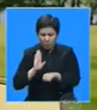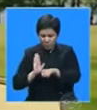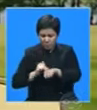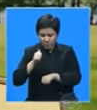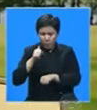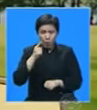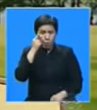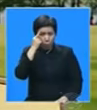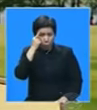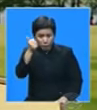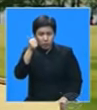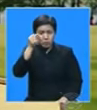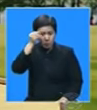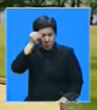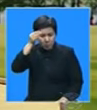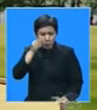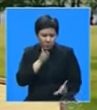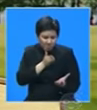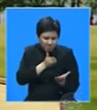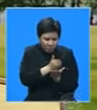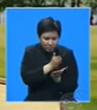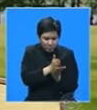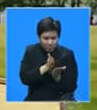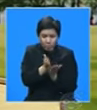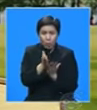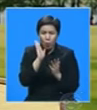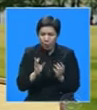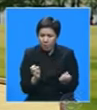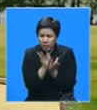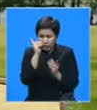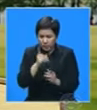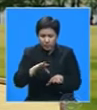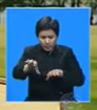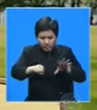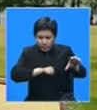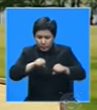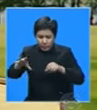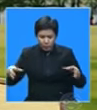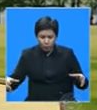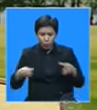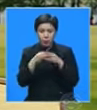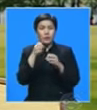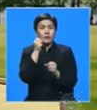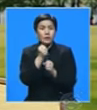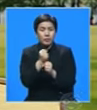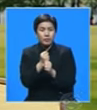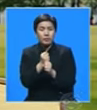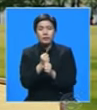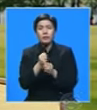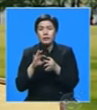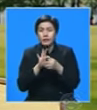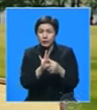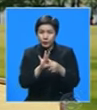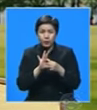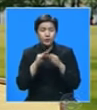นาญมีความรู้ความสามารถเฉพาะด้านแล้วก็ผู้ที่อื่นๆที่รับผลกระทบด้วยนะครับที่เป็นผู้มีส่วนได้ส่วนเสียน